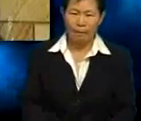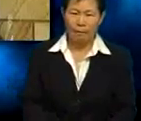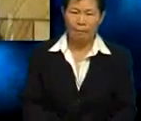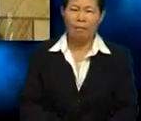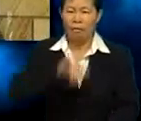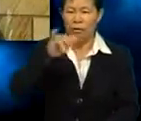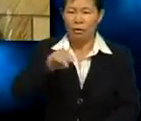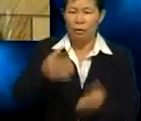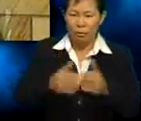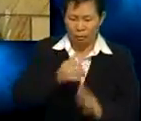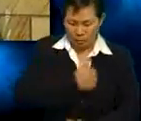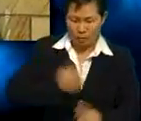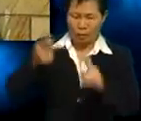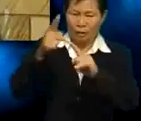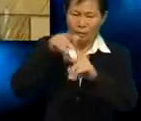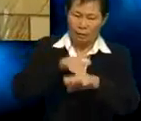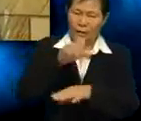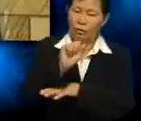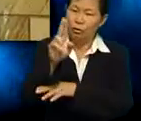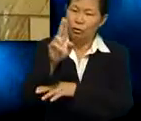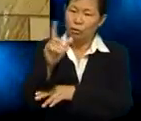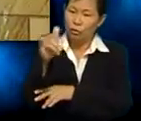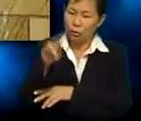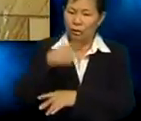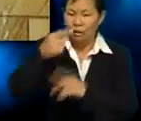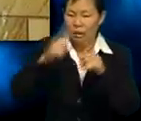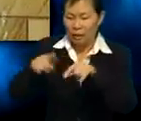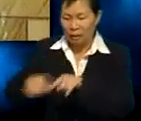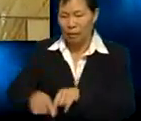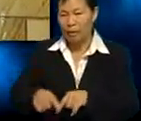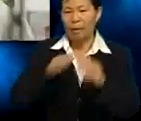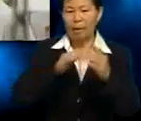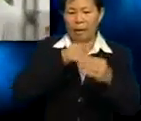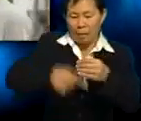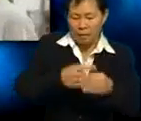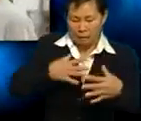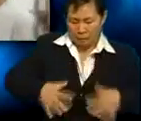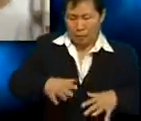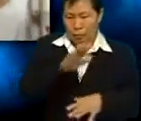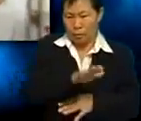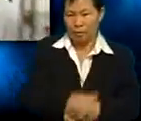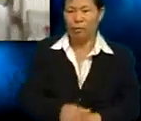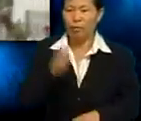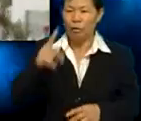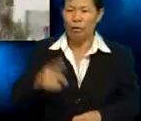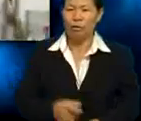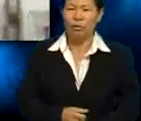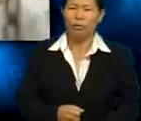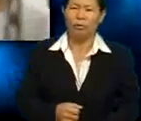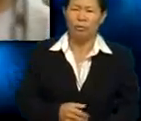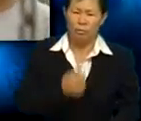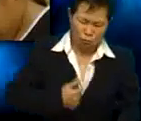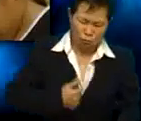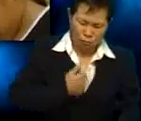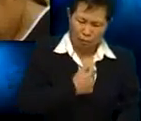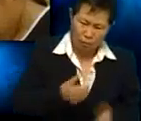James, awak kena minta maaf balik dekat Suilin. Tadi awak cakap macam-macam pasal baju dia. Okeylah, Suilin. Saya tahu lah. Minta